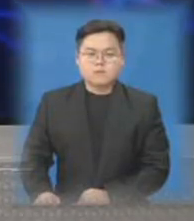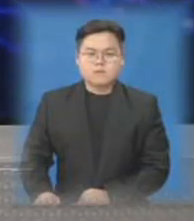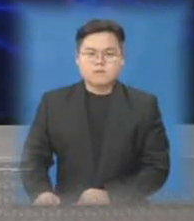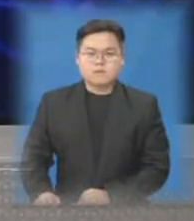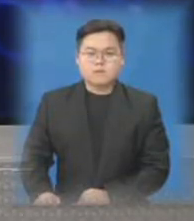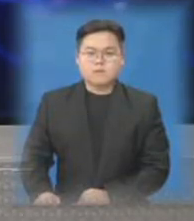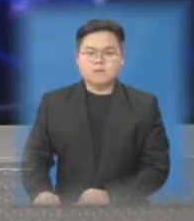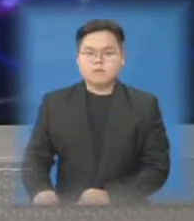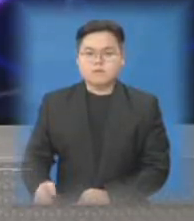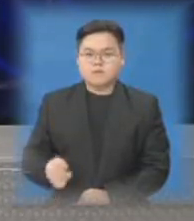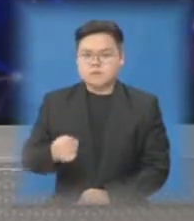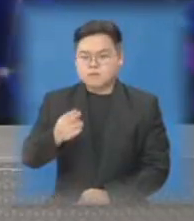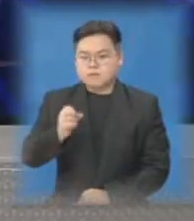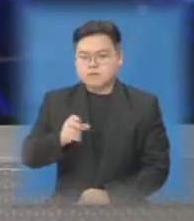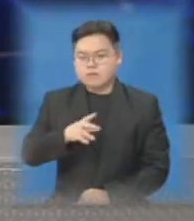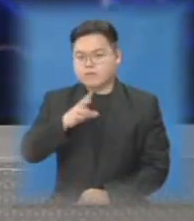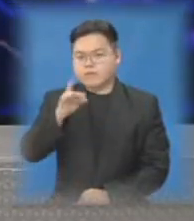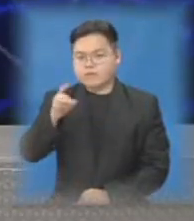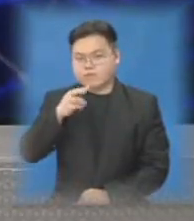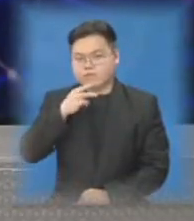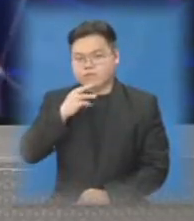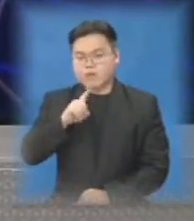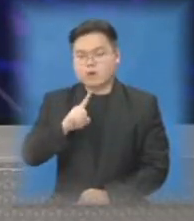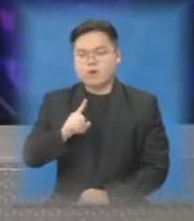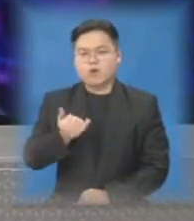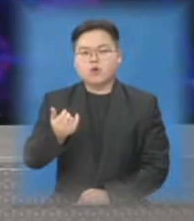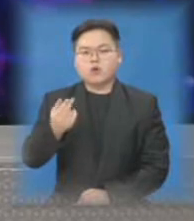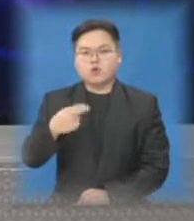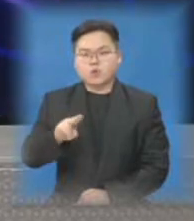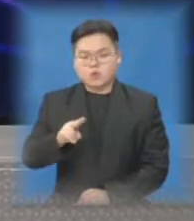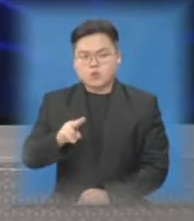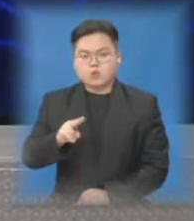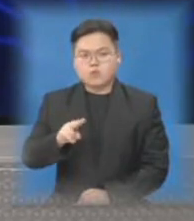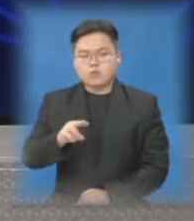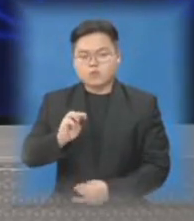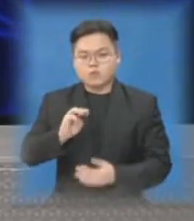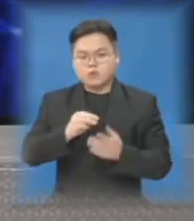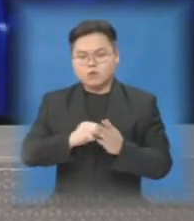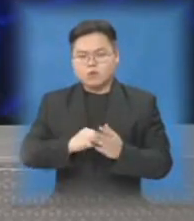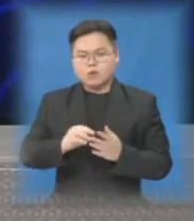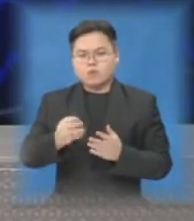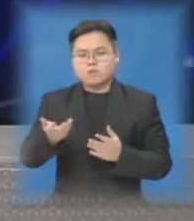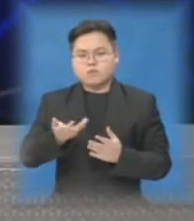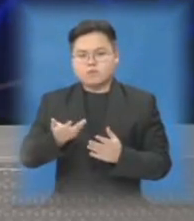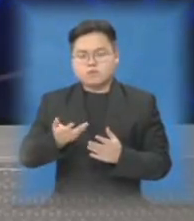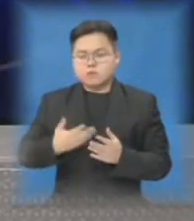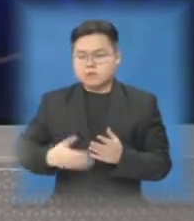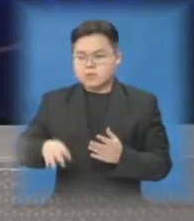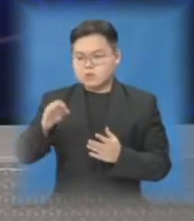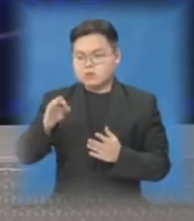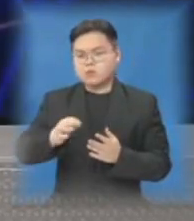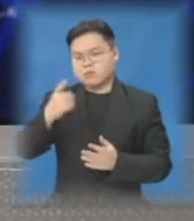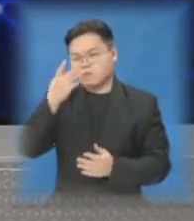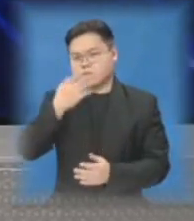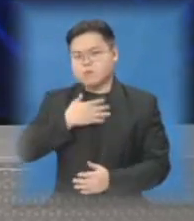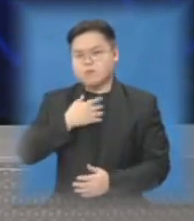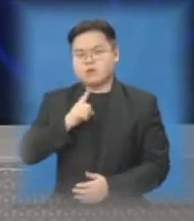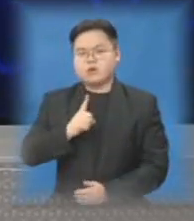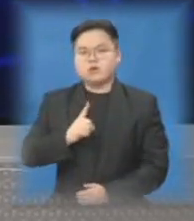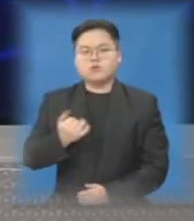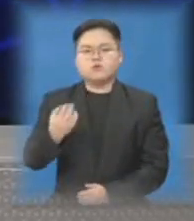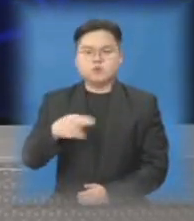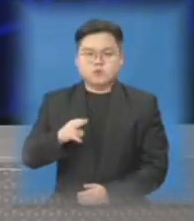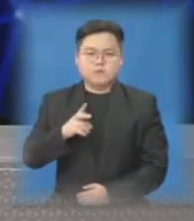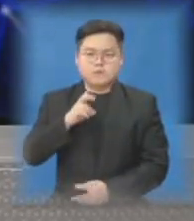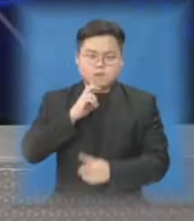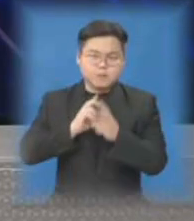Цагуур орчны шинжилгээний гадраас гаргасан зуудын эрсдлийн зураглалаар энэ үйл нийт нутгийн 50% нь зуудын өндөр эрсдэлтэй байна.